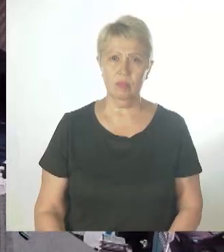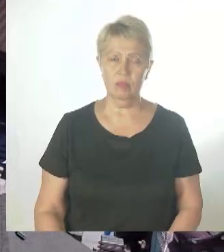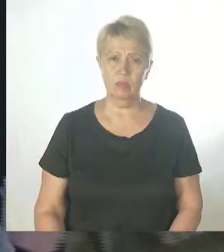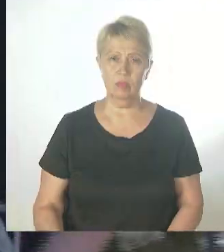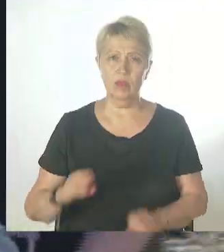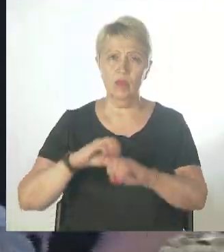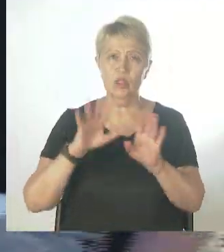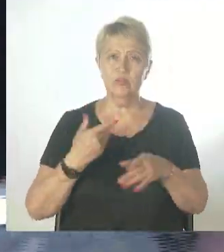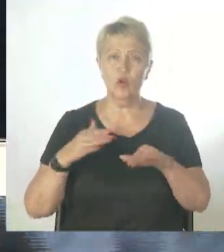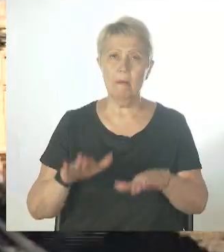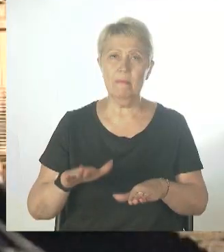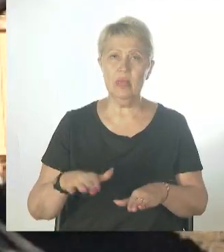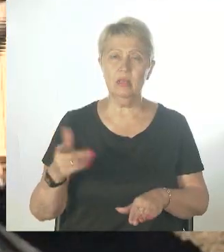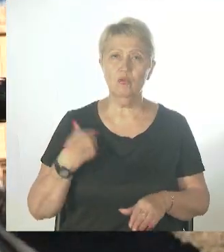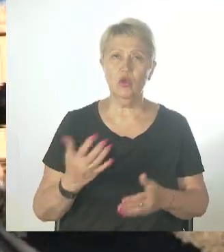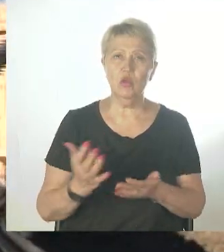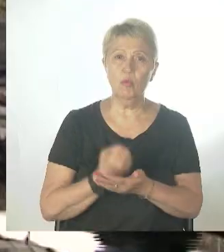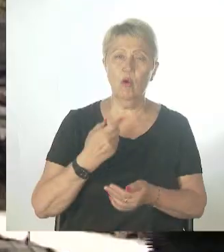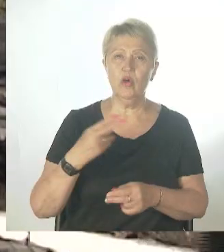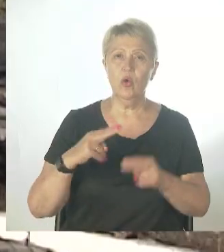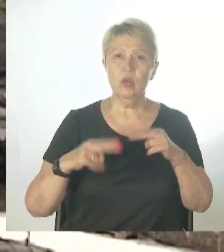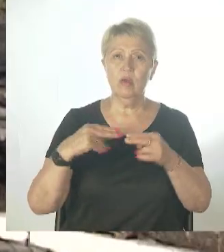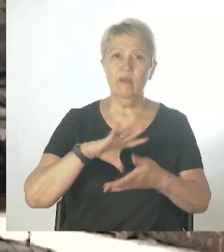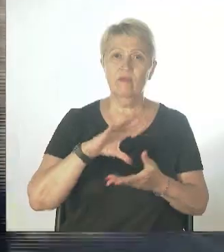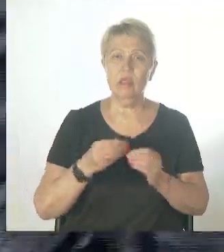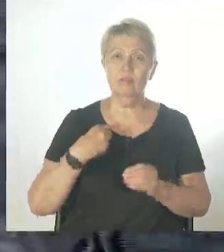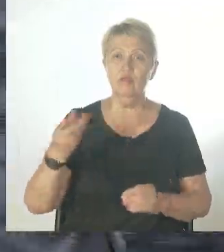Святое место удалось отстроить заново всем миром.